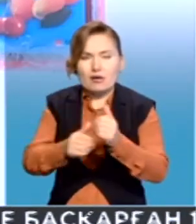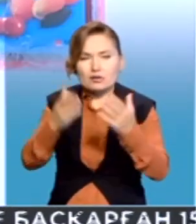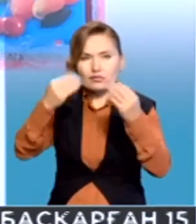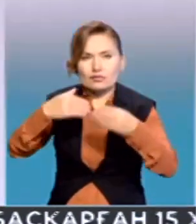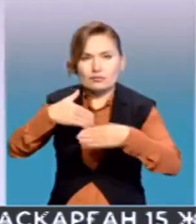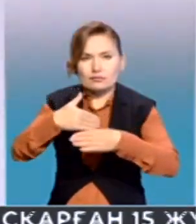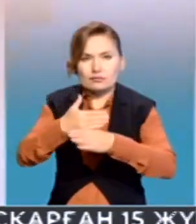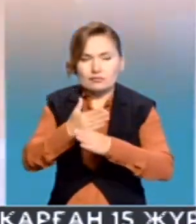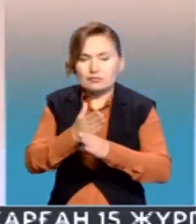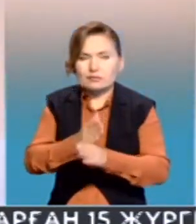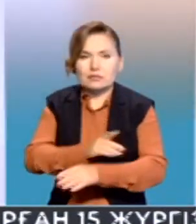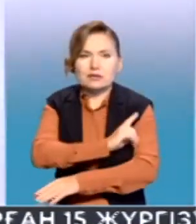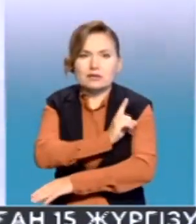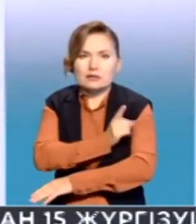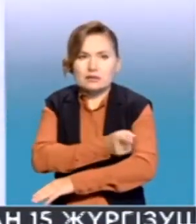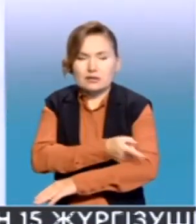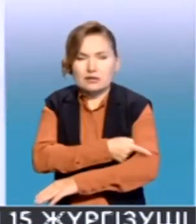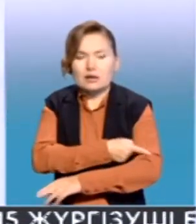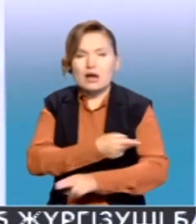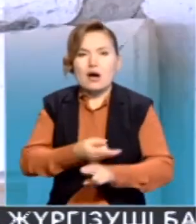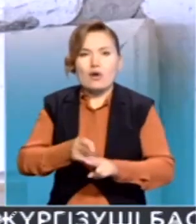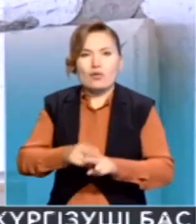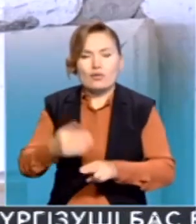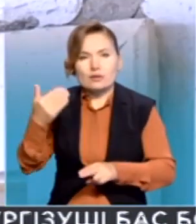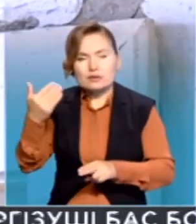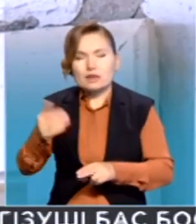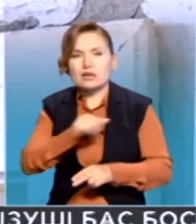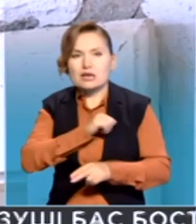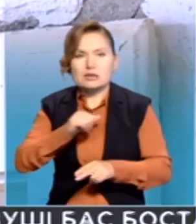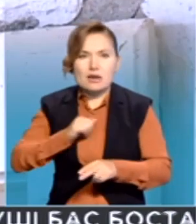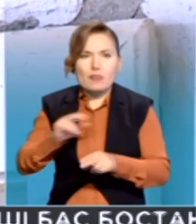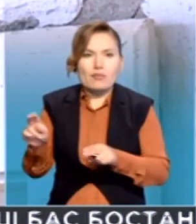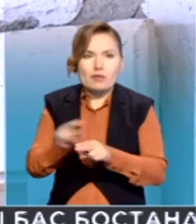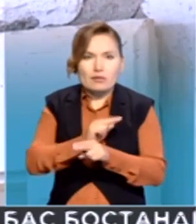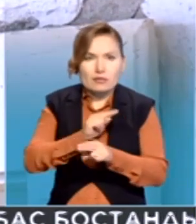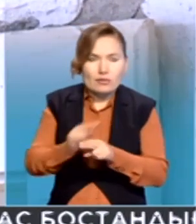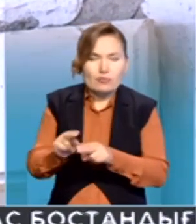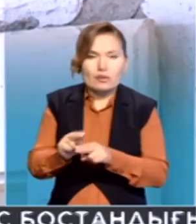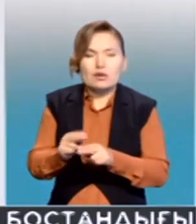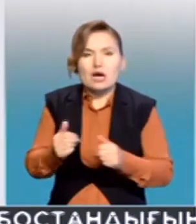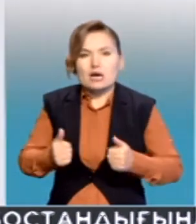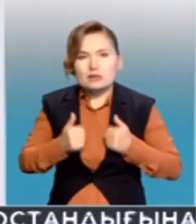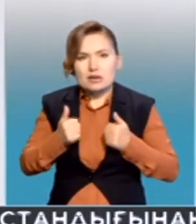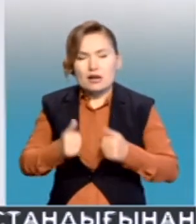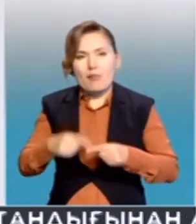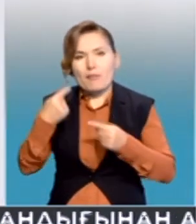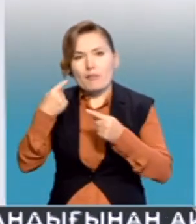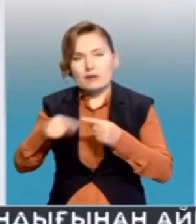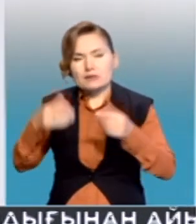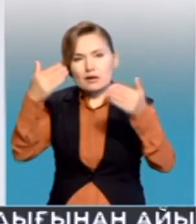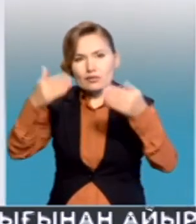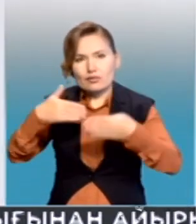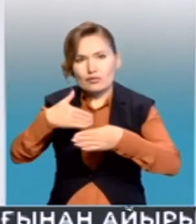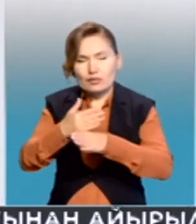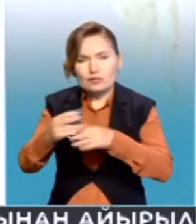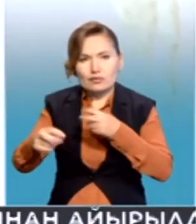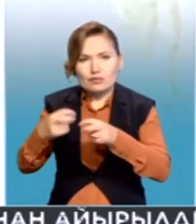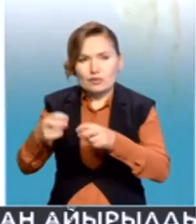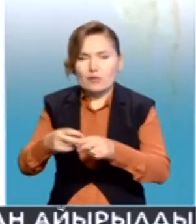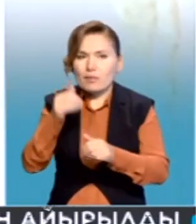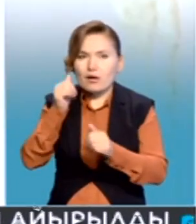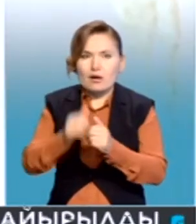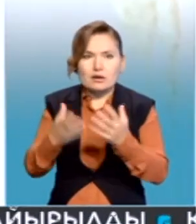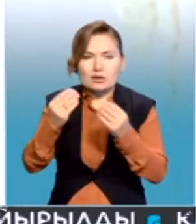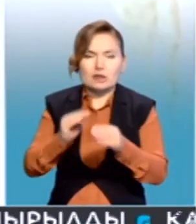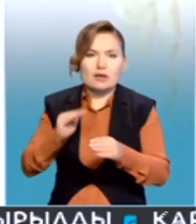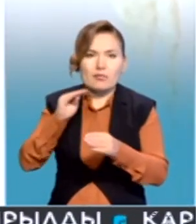сөгіліп. Ол бір жерін жамасақ, екінші жері кетіп отыр. Өрді жамасак басқа жағы кетеді.